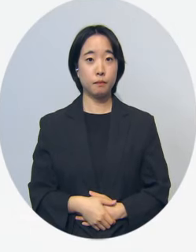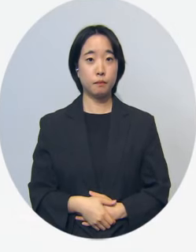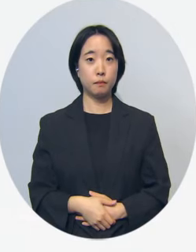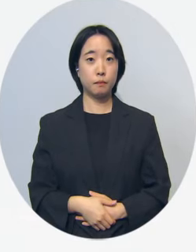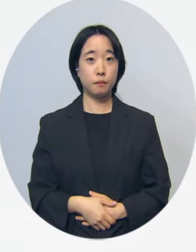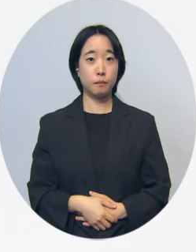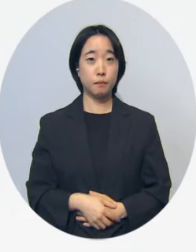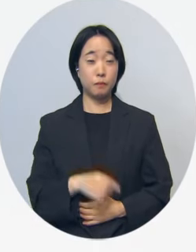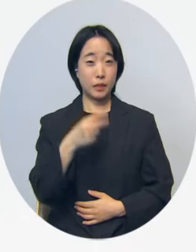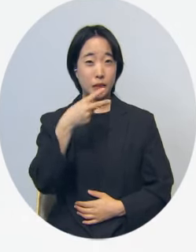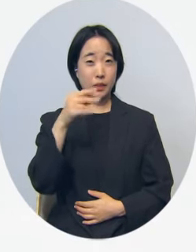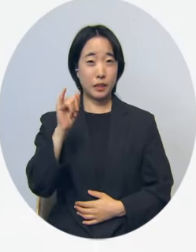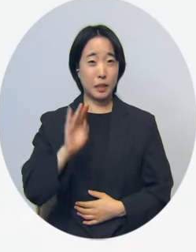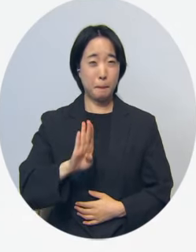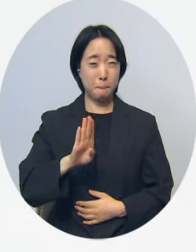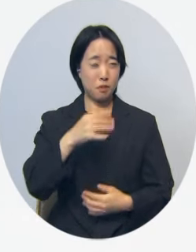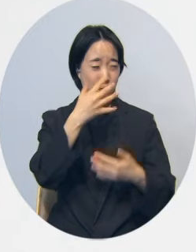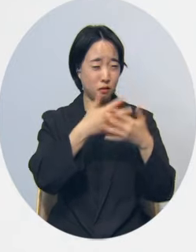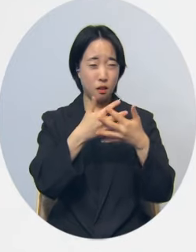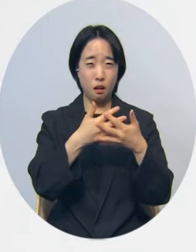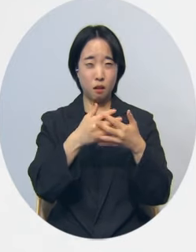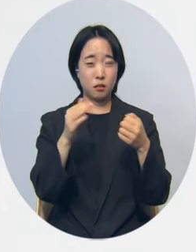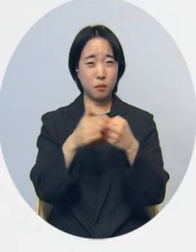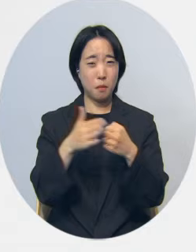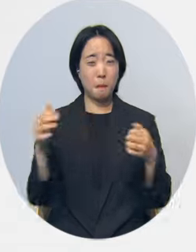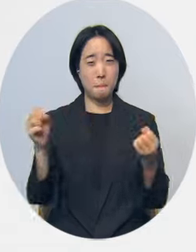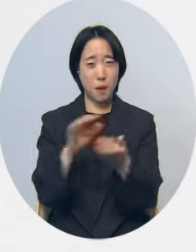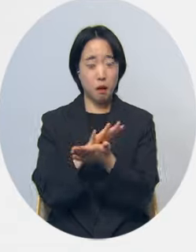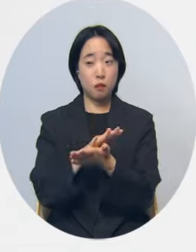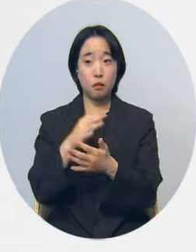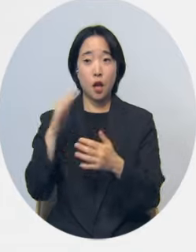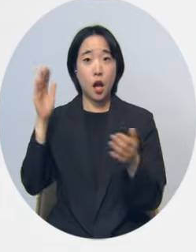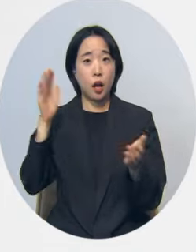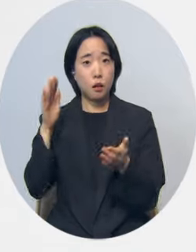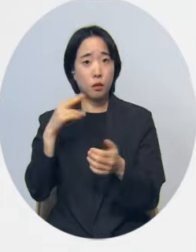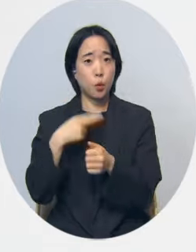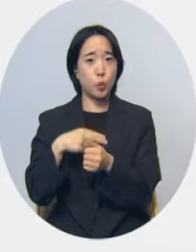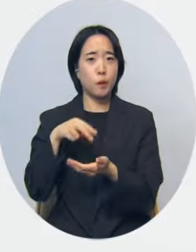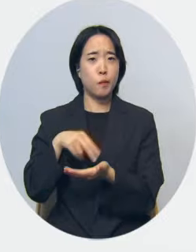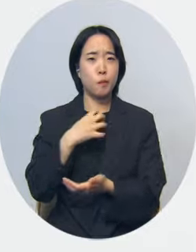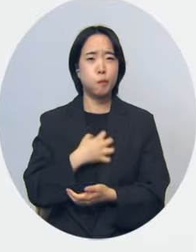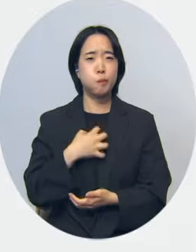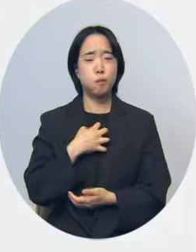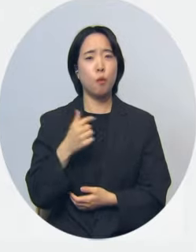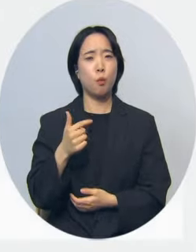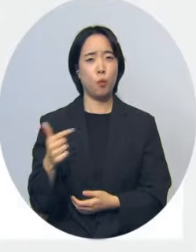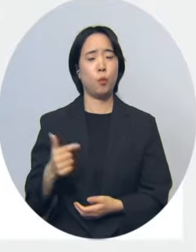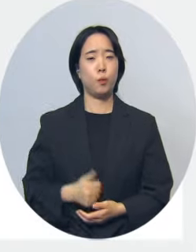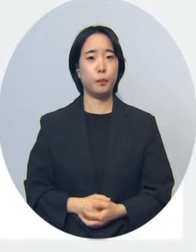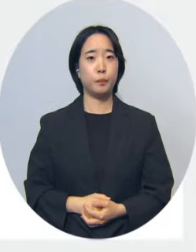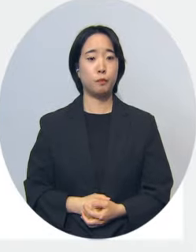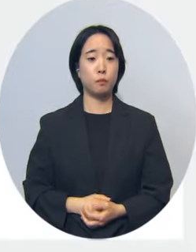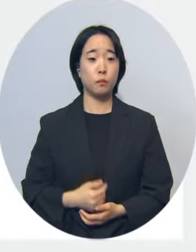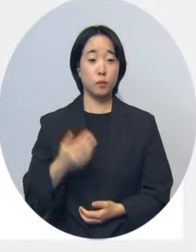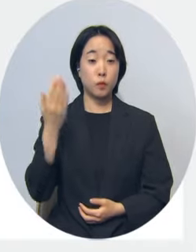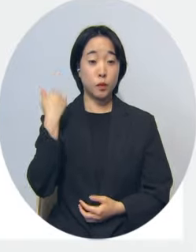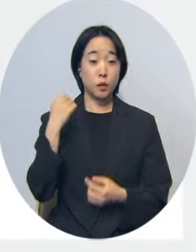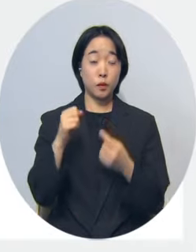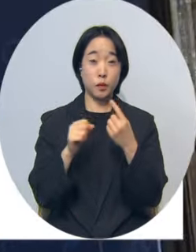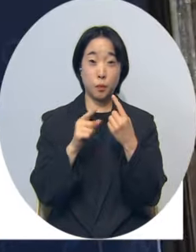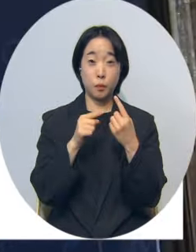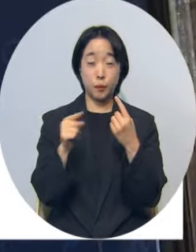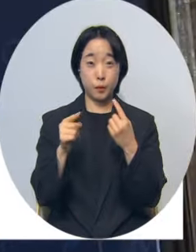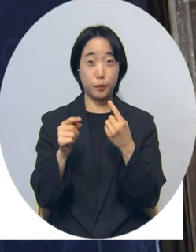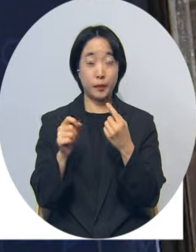딥페이크 피해가 확산되면서 학생과 교원들의 불안감이 커지고 있습니다. 올해 1월부터 지난 27일까지